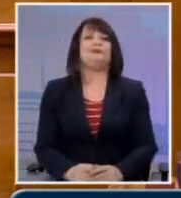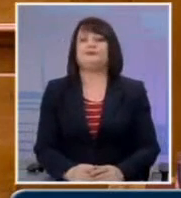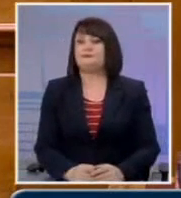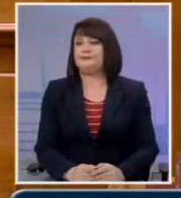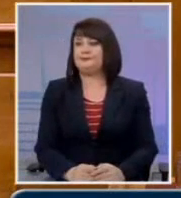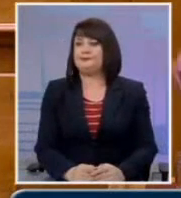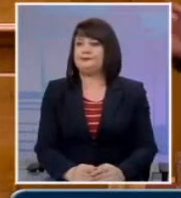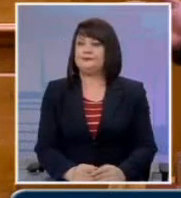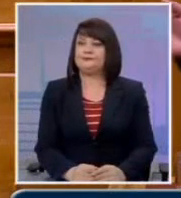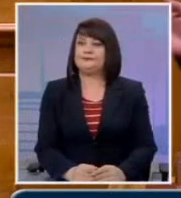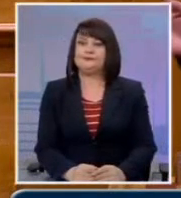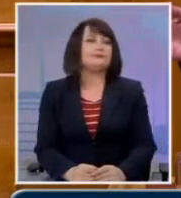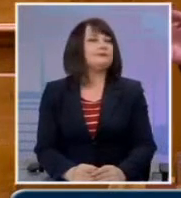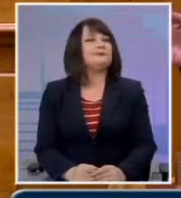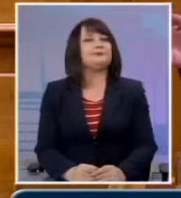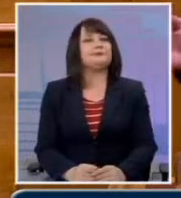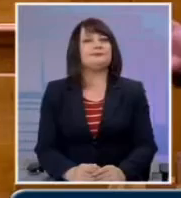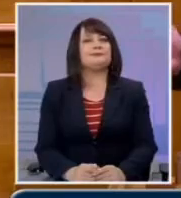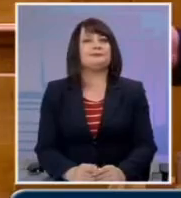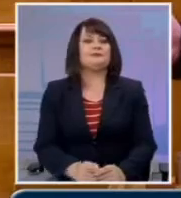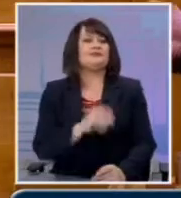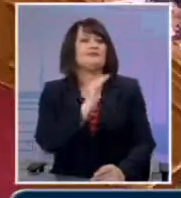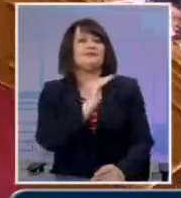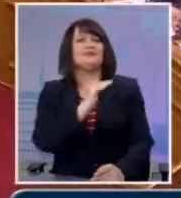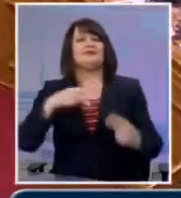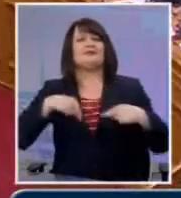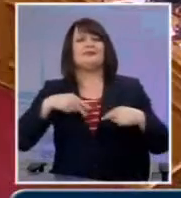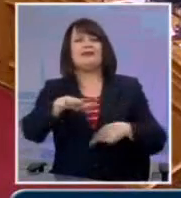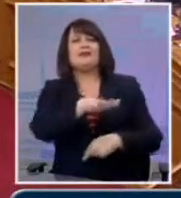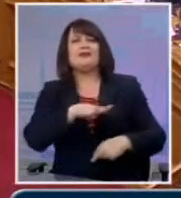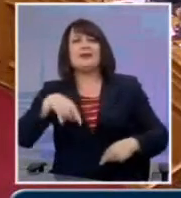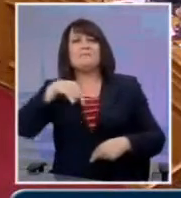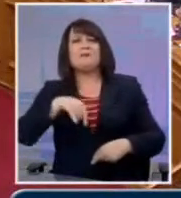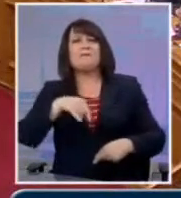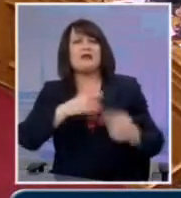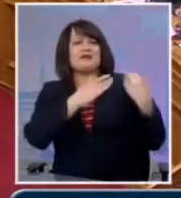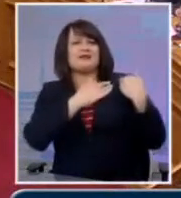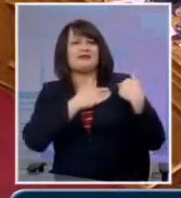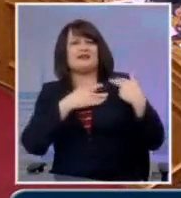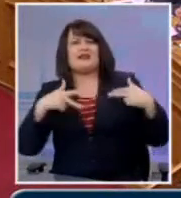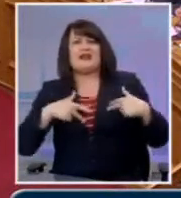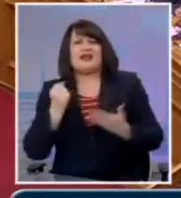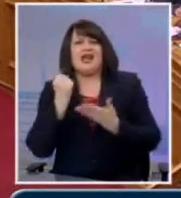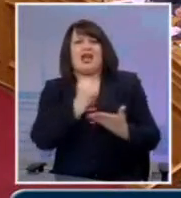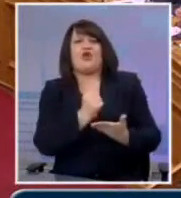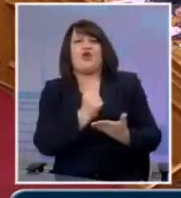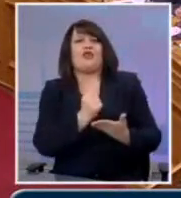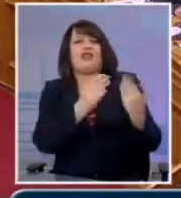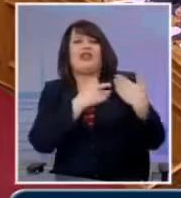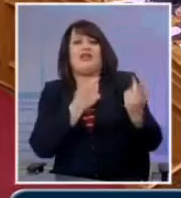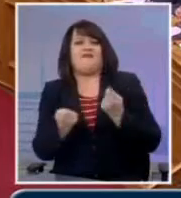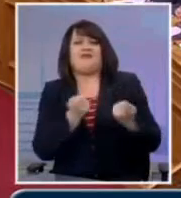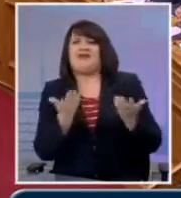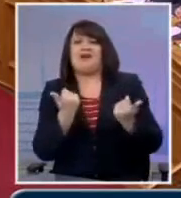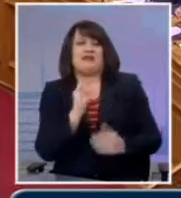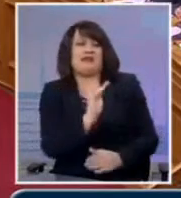Κυρία, να ρωτήσω τον κύριο Παπά, παρακαλώ πάρα πολύ. Ο κύριος Παπάς μέχρι τώρα δεν έχει διαχειριστεί κρατικά κονδύλια. Συνεχίζουμε σε τώρα. Εσείς τα χειριζόσασταν